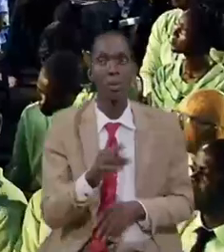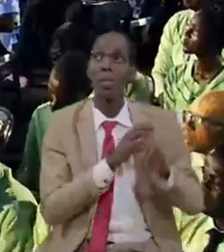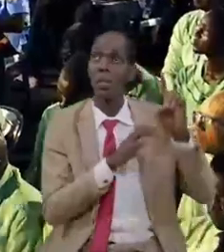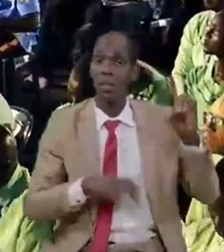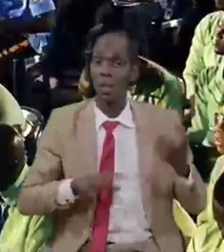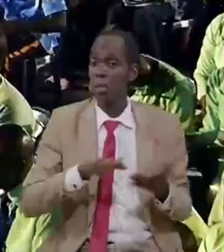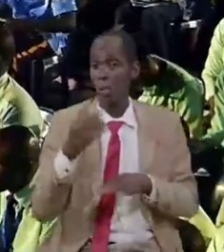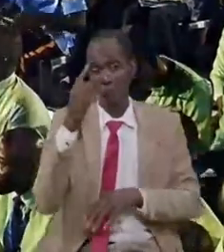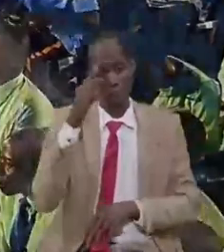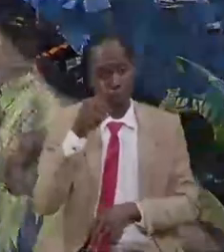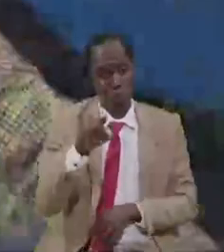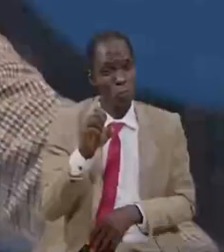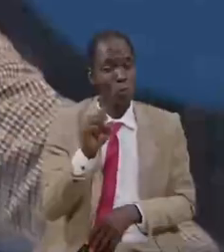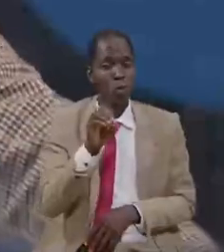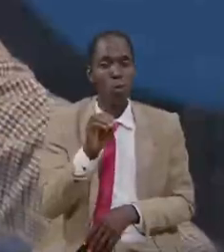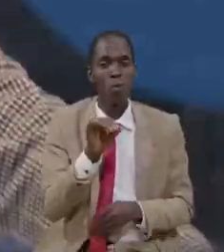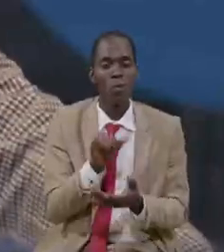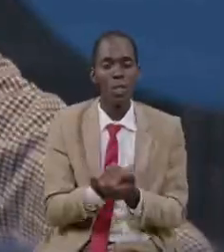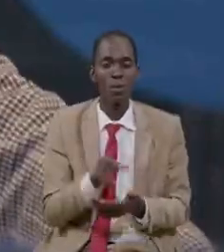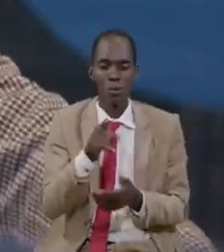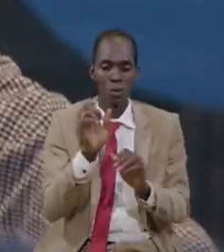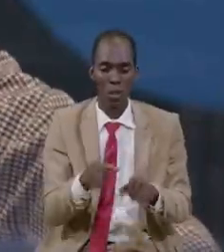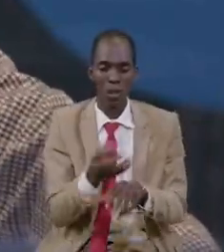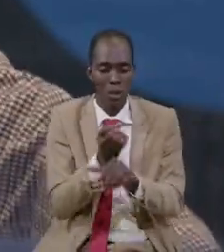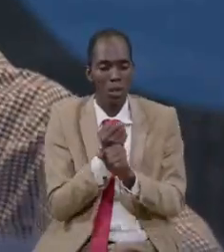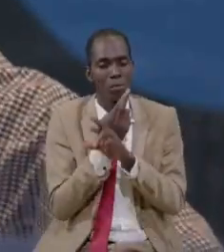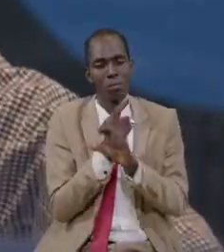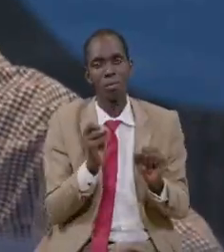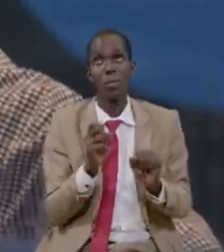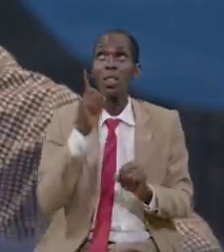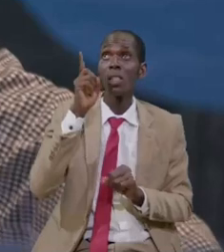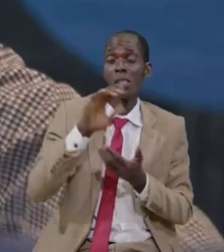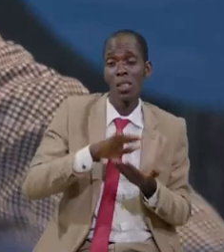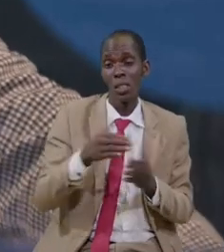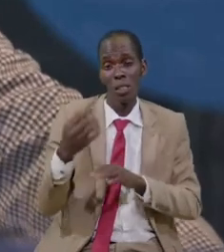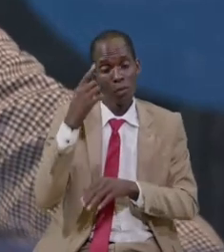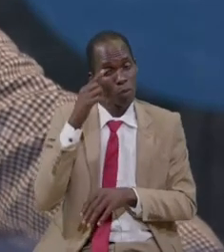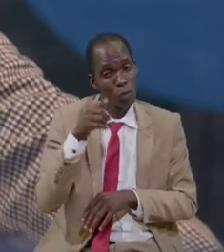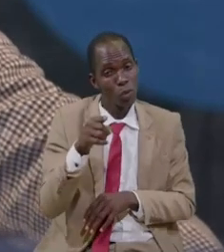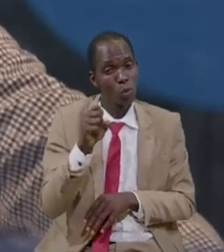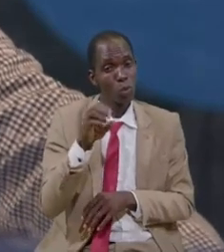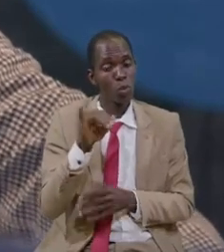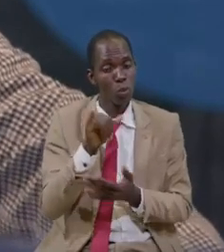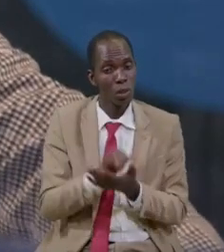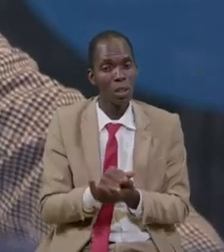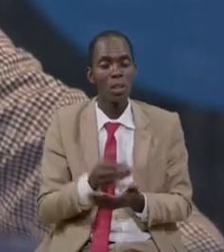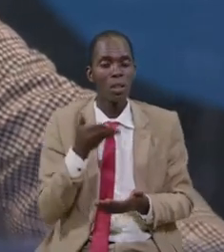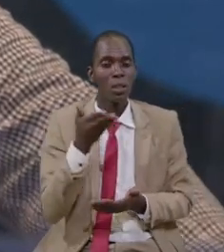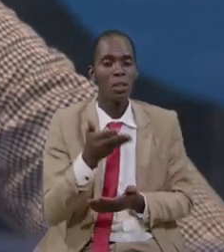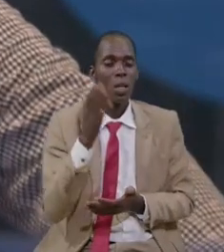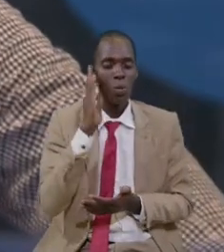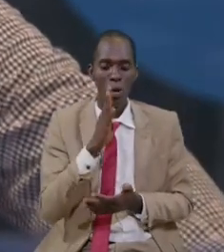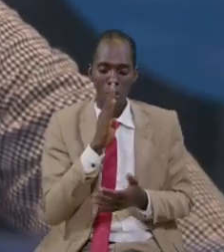Il est mort pour toi. Pour qu'il y ait la rédemption. Il est mort pour toi. Pour qu'il y ait la libération.